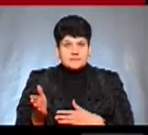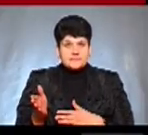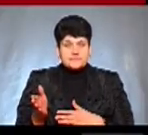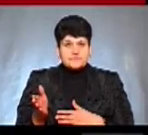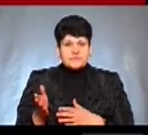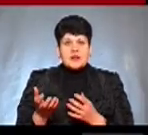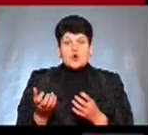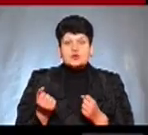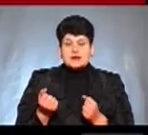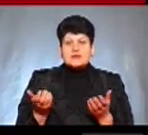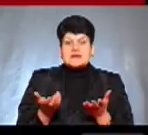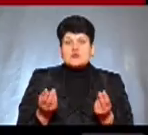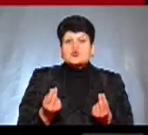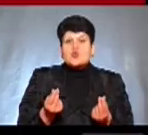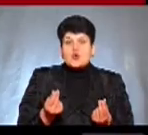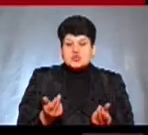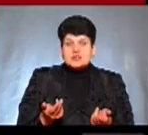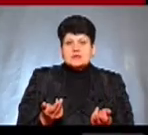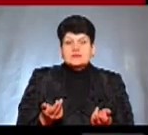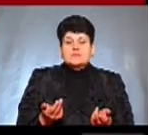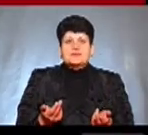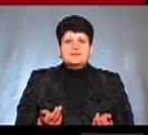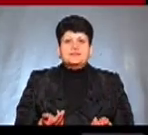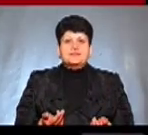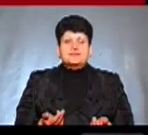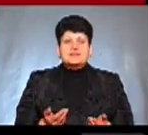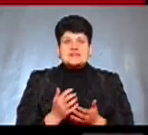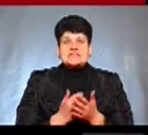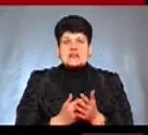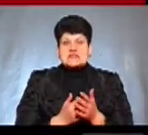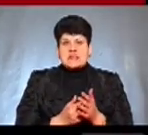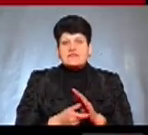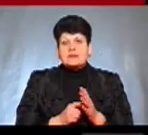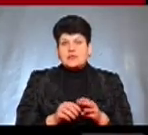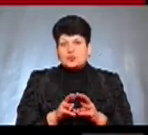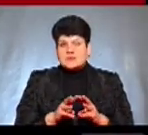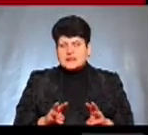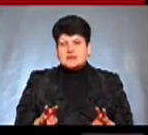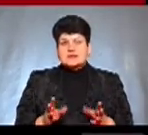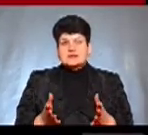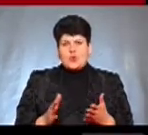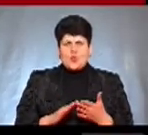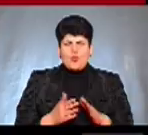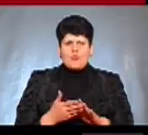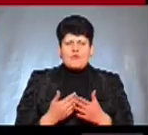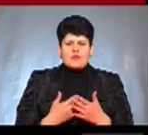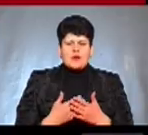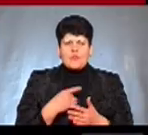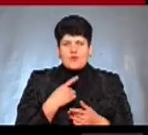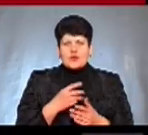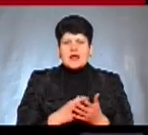десь отримання якихось коштів із резервів там Кабінету міністрів, чи я умовно кажу резервів,